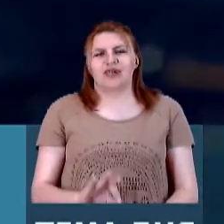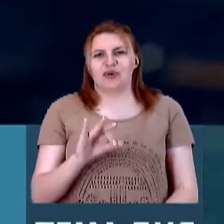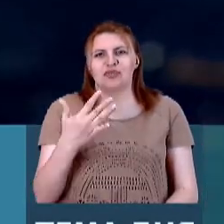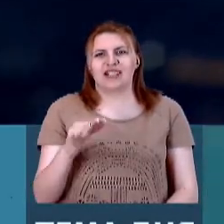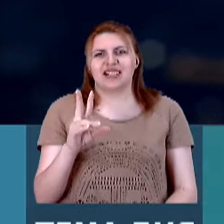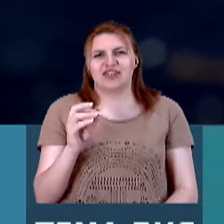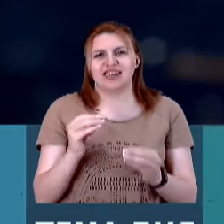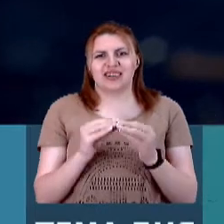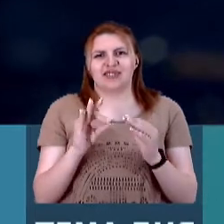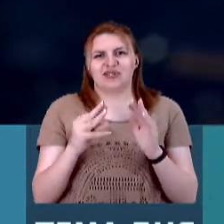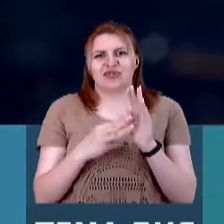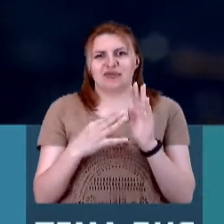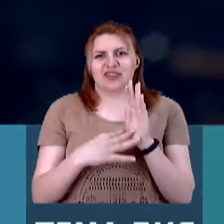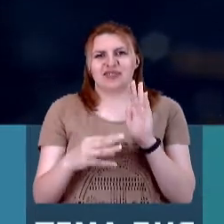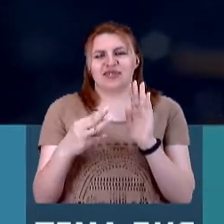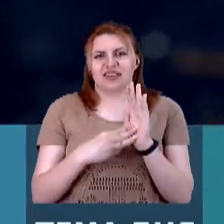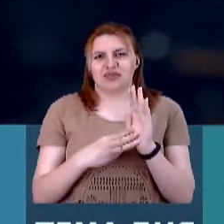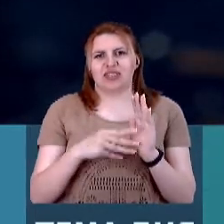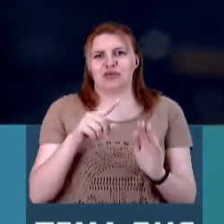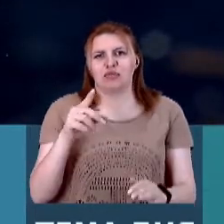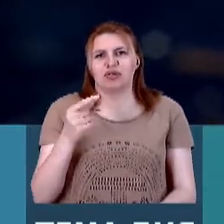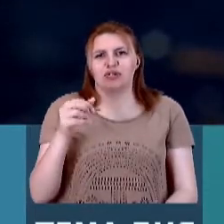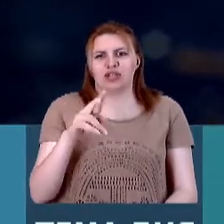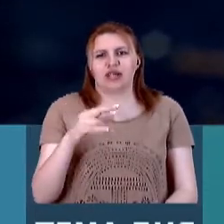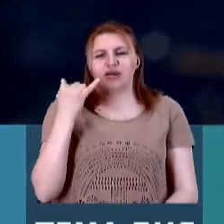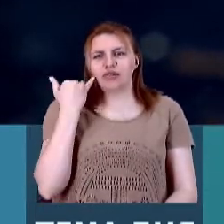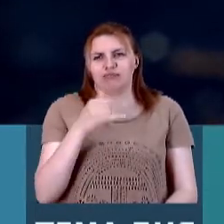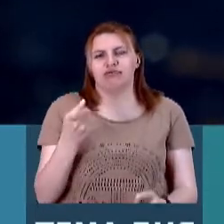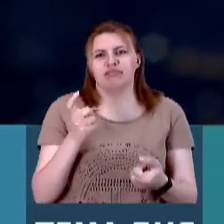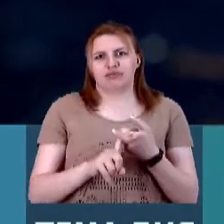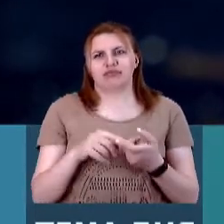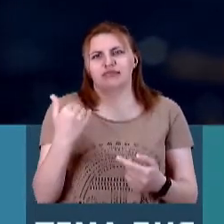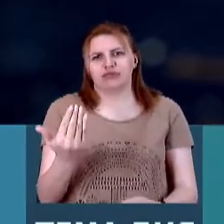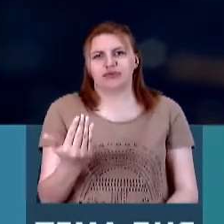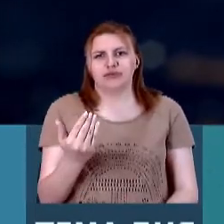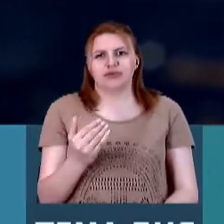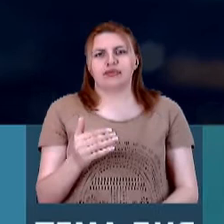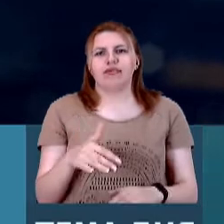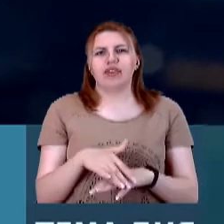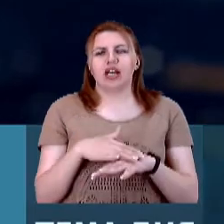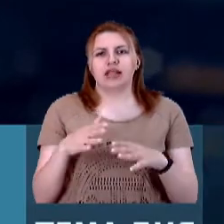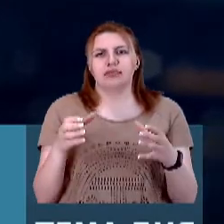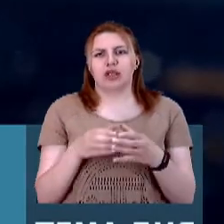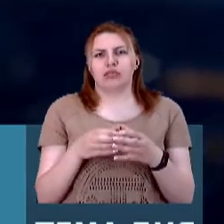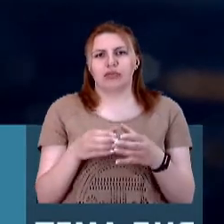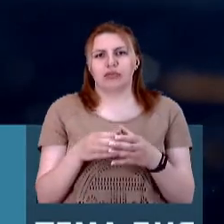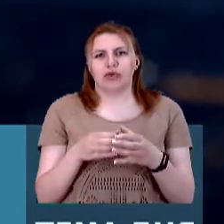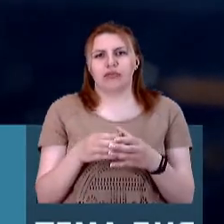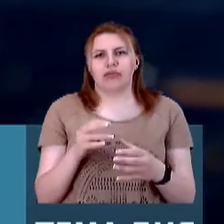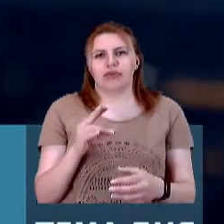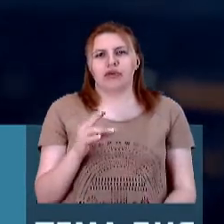050-210-98 номер нашої студії. Долучайтесь до цієї розмови і ви. Спільнота «Інформнапалм», яка відкриває і